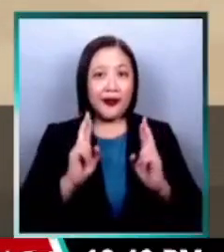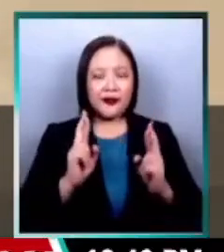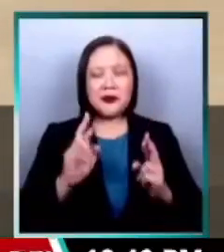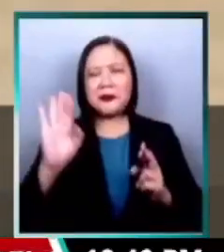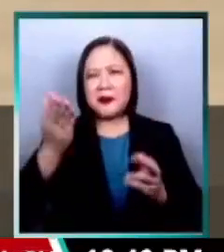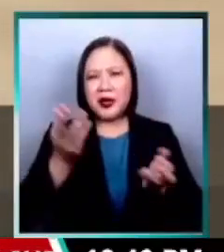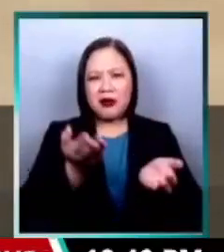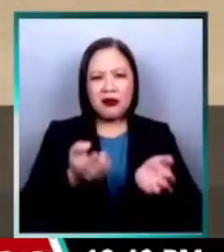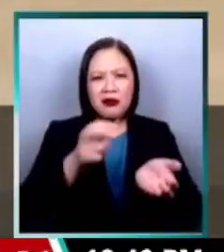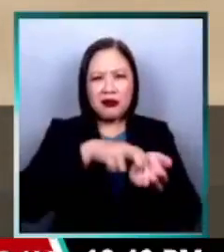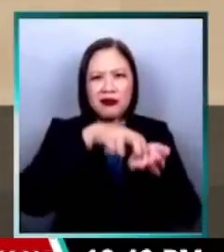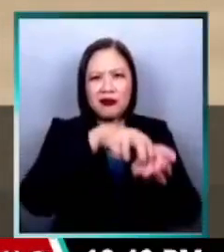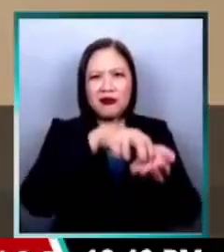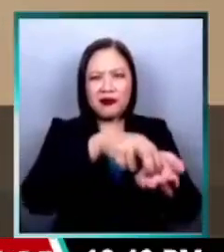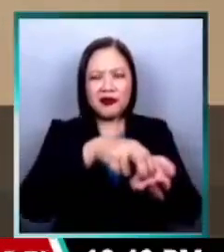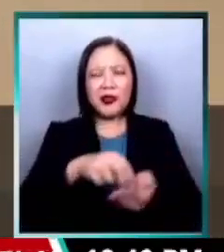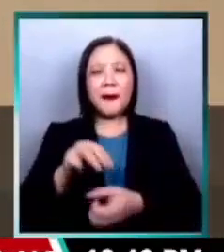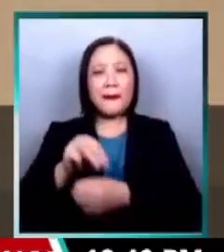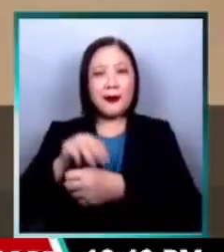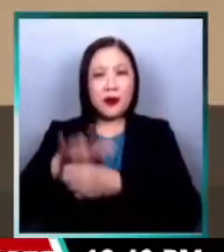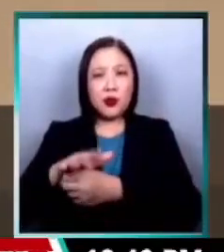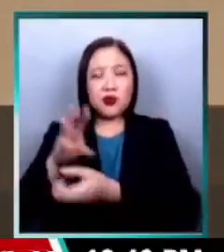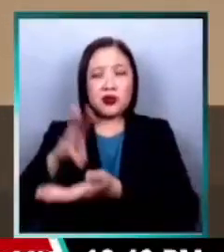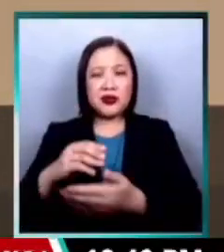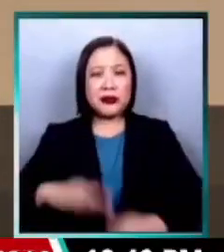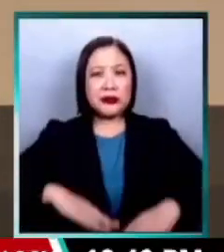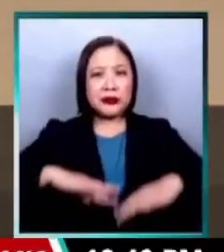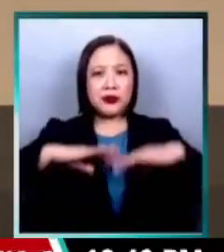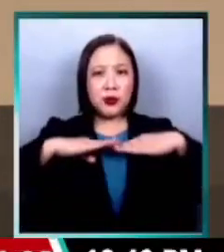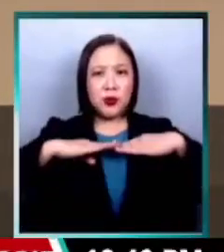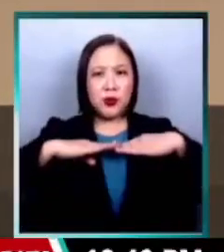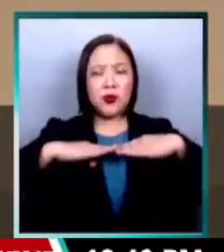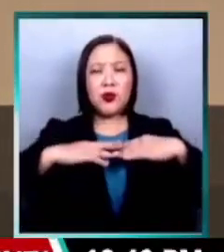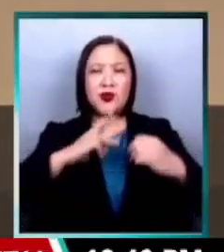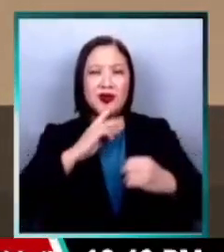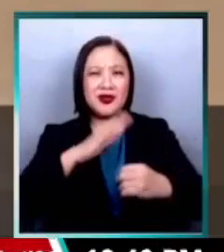Mandaue City. Umabot hanggang dibdib ang tubig sa ilang lugar.